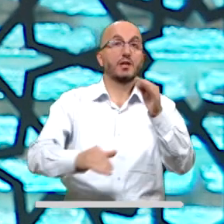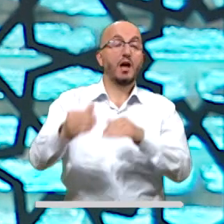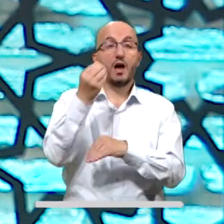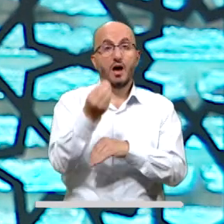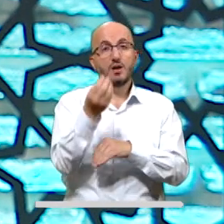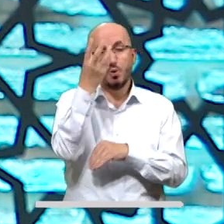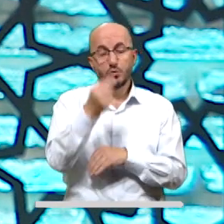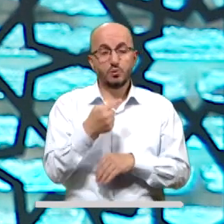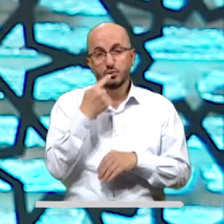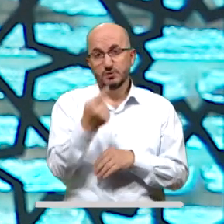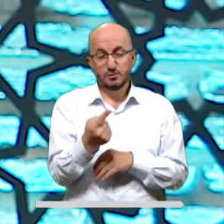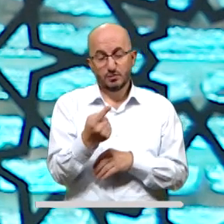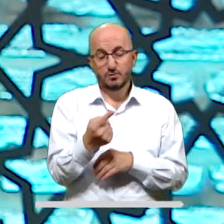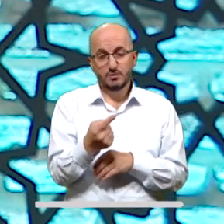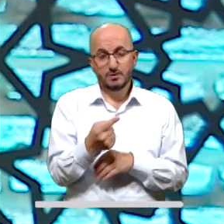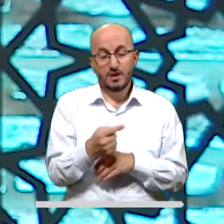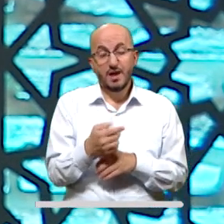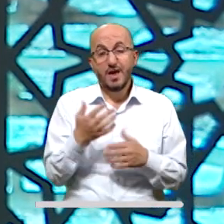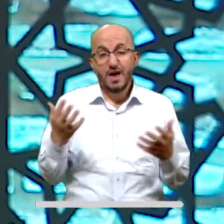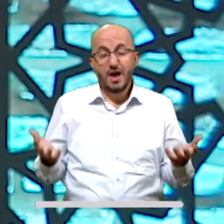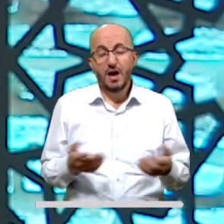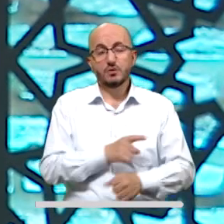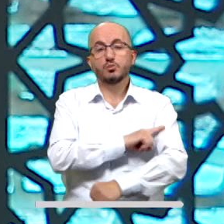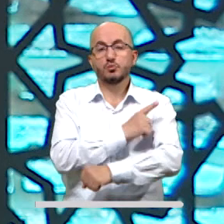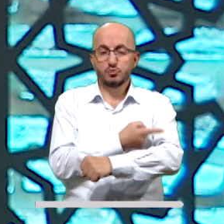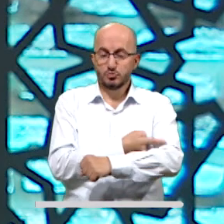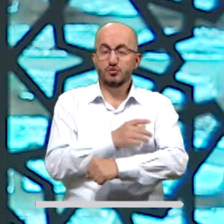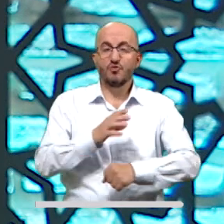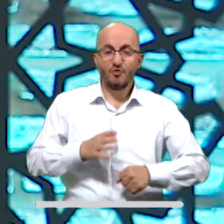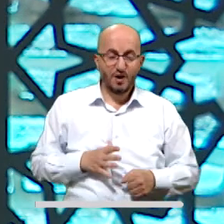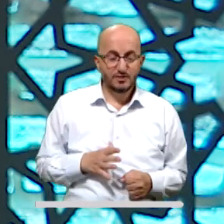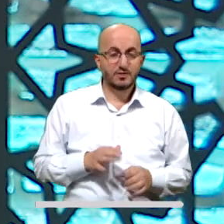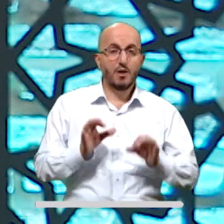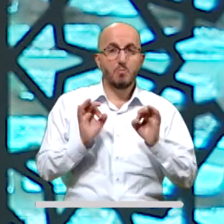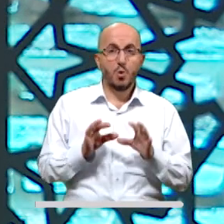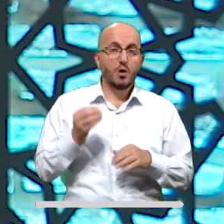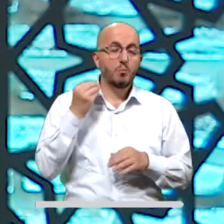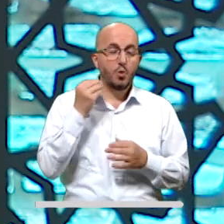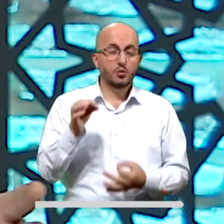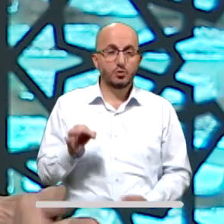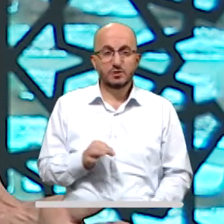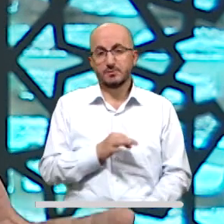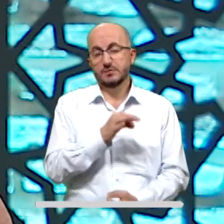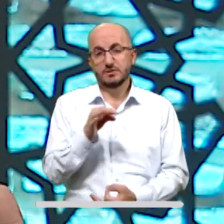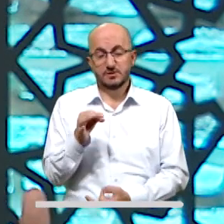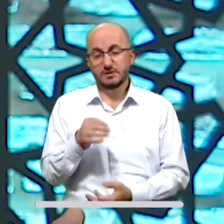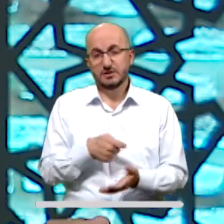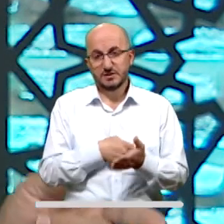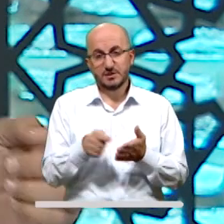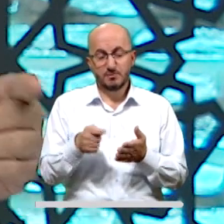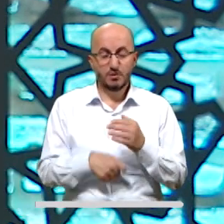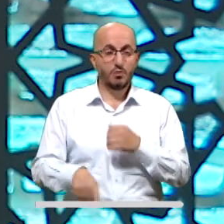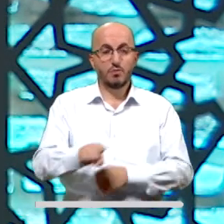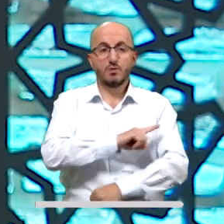diyor. İmkan nispetinde eğer gücümüz yerindeyse böyle borçluların borçlarını da silmek, tabii